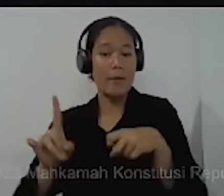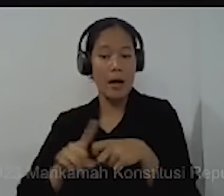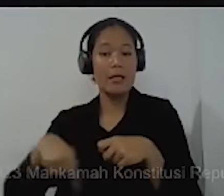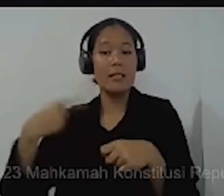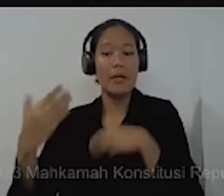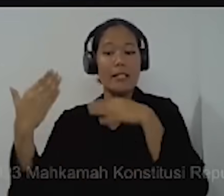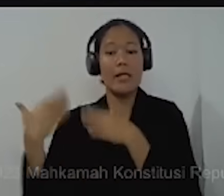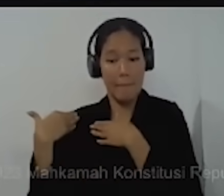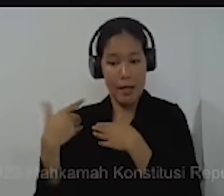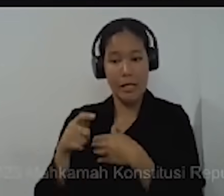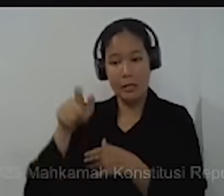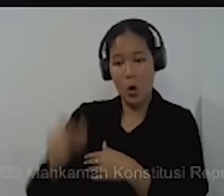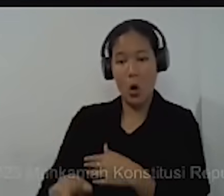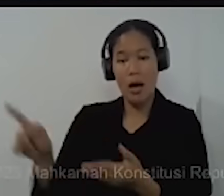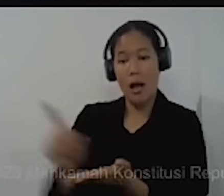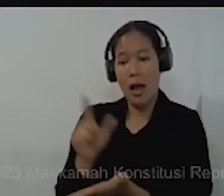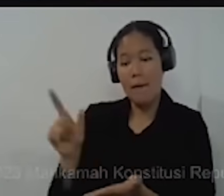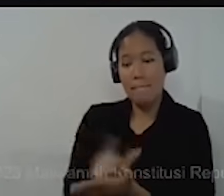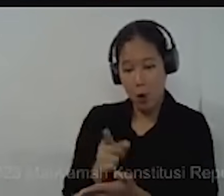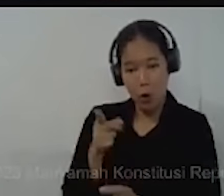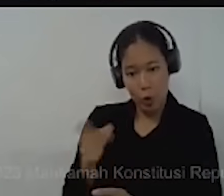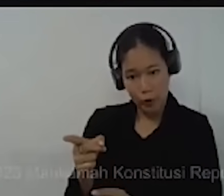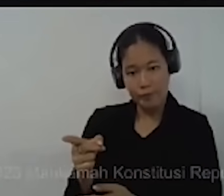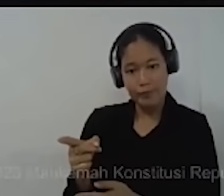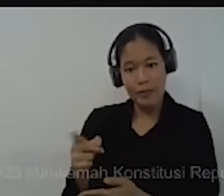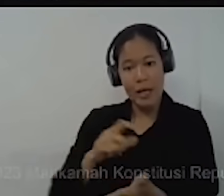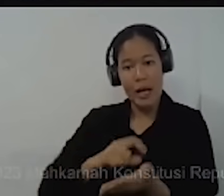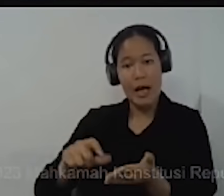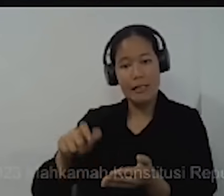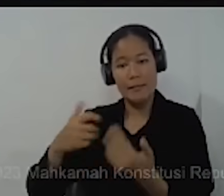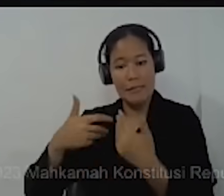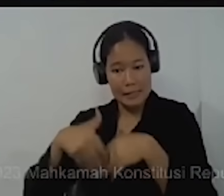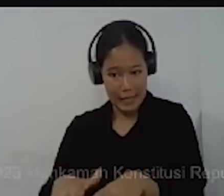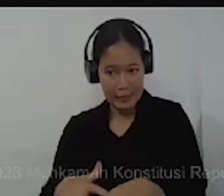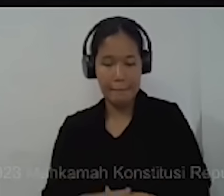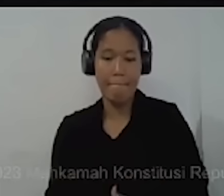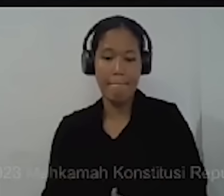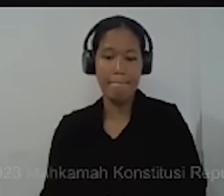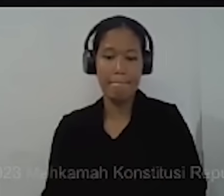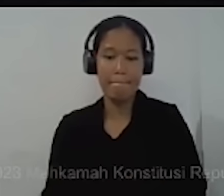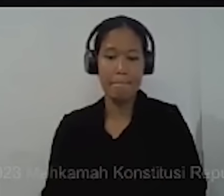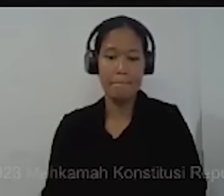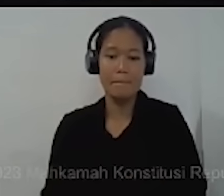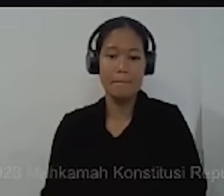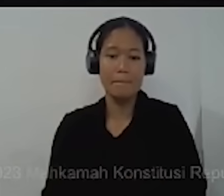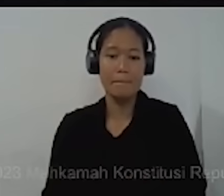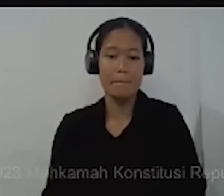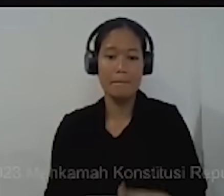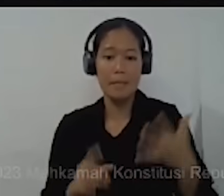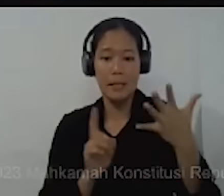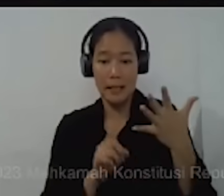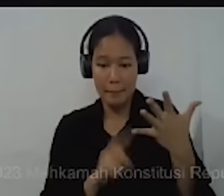sampai masa jabatan Hakim terlapor sebagai hakim konstitusi berakhir lima